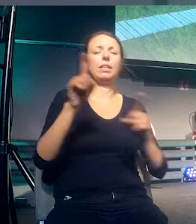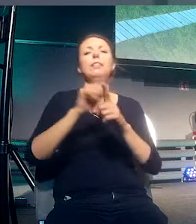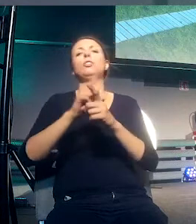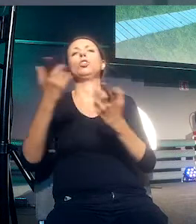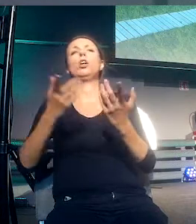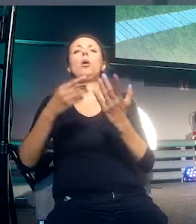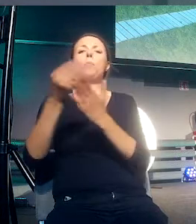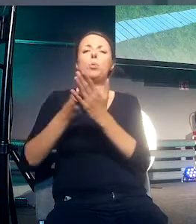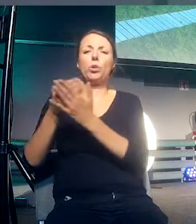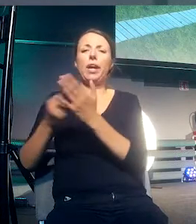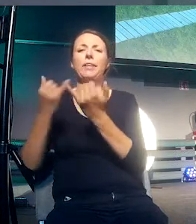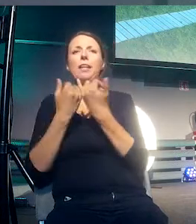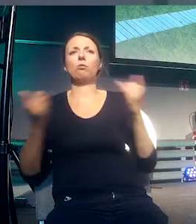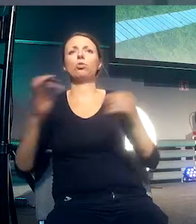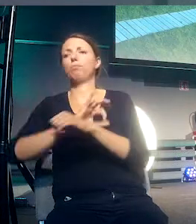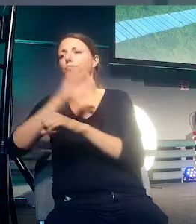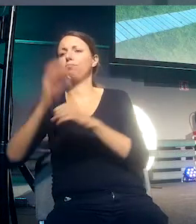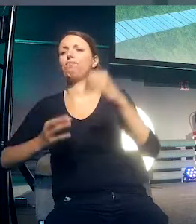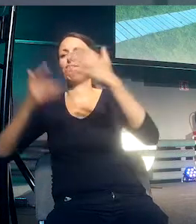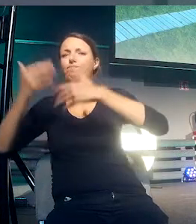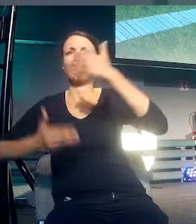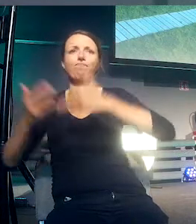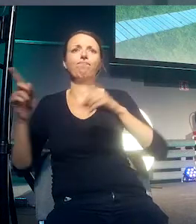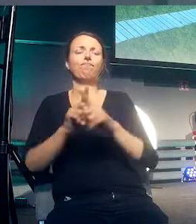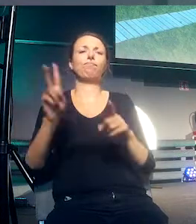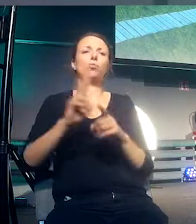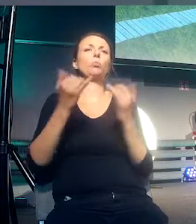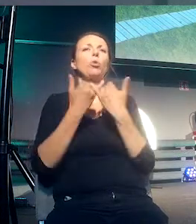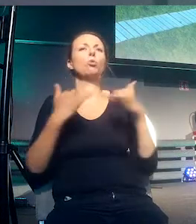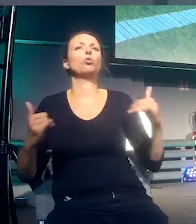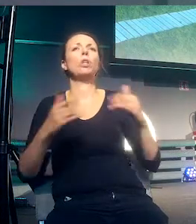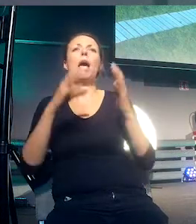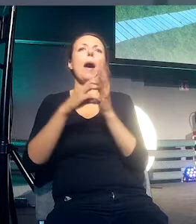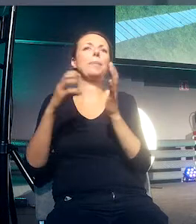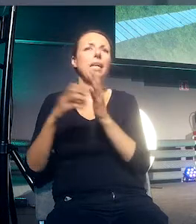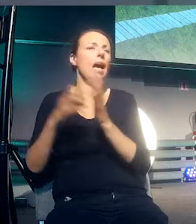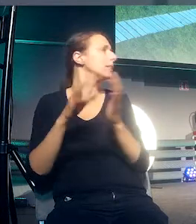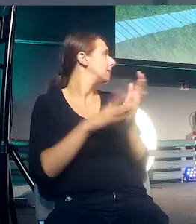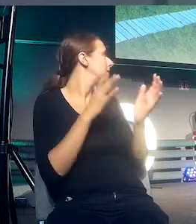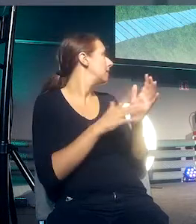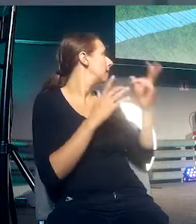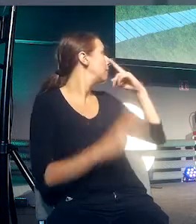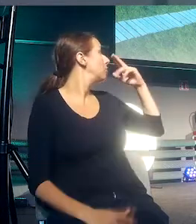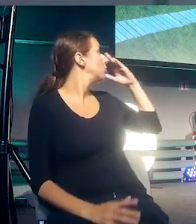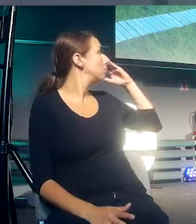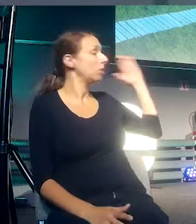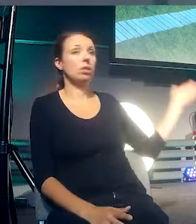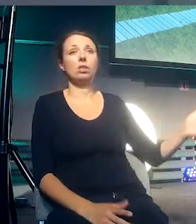technologii, dzięki którym w ogóle duże projekty technologiczne, na przykład takie jak aplikacja bankowa, w ogóle są w stanie istnieć.